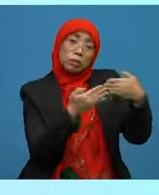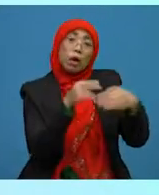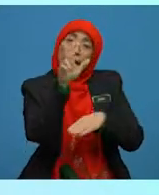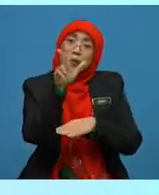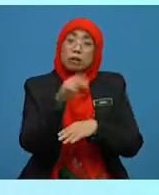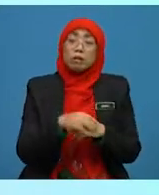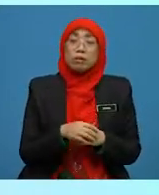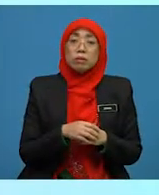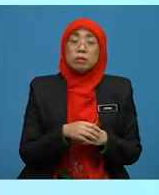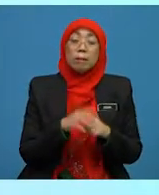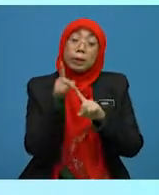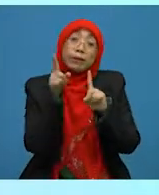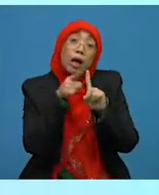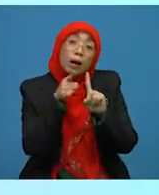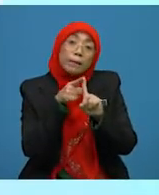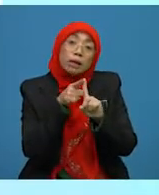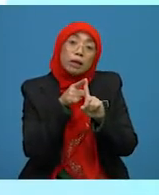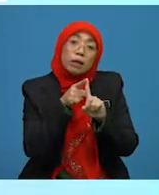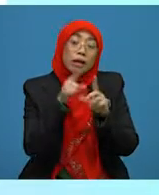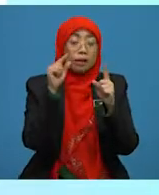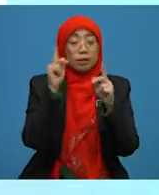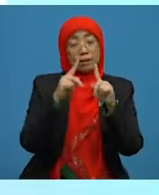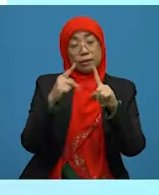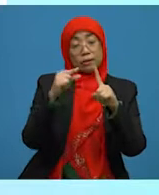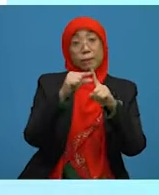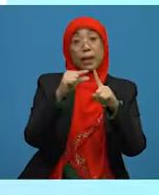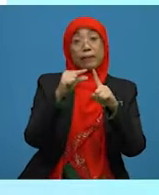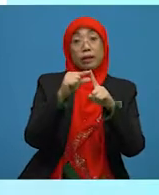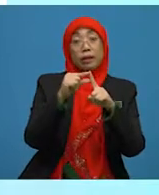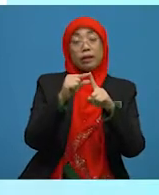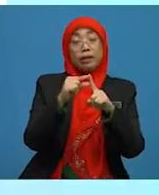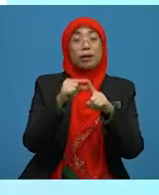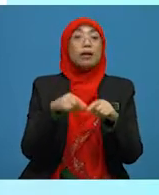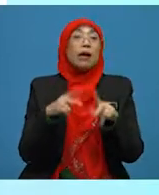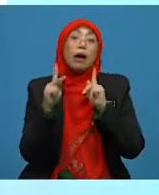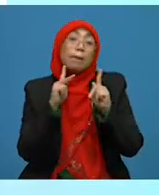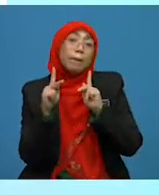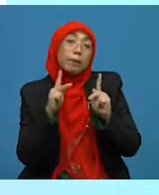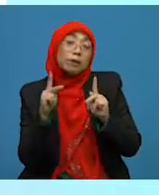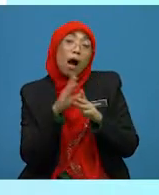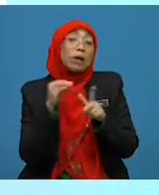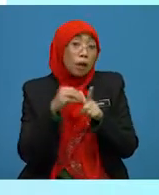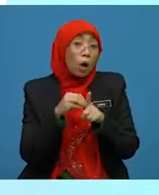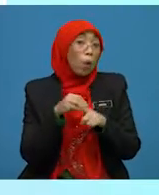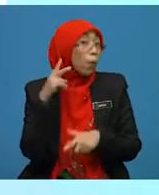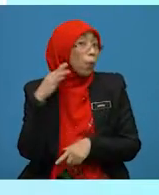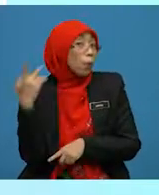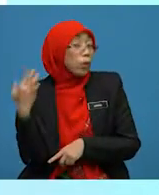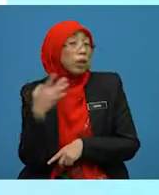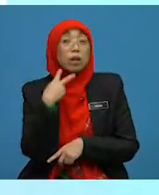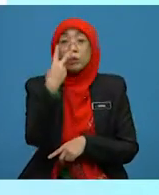aspek, iaitu yang pertama, kata, sama ada lisan atau tulisan.